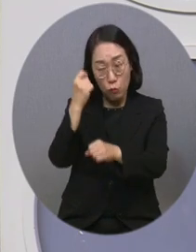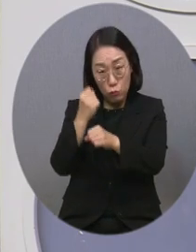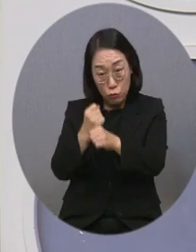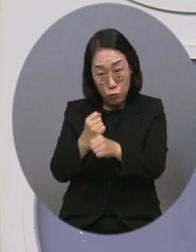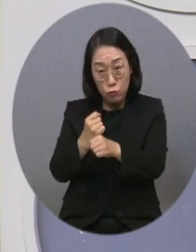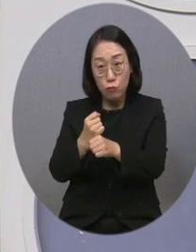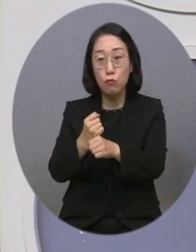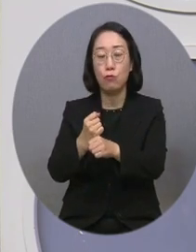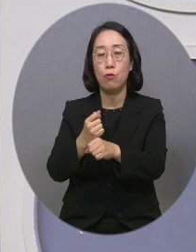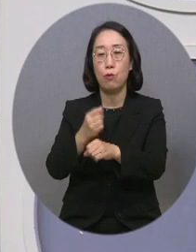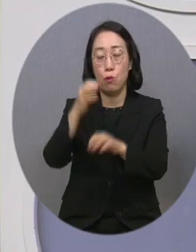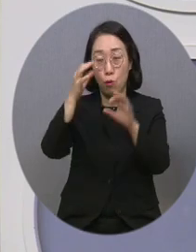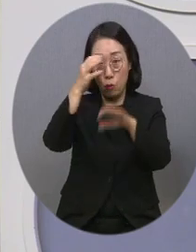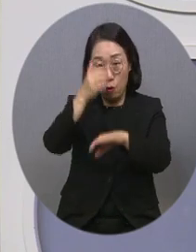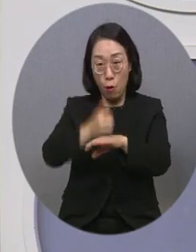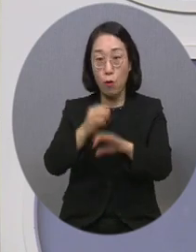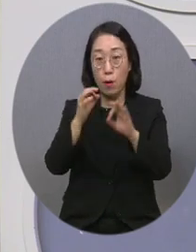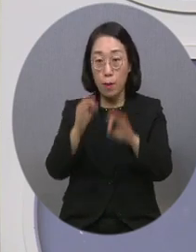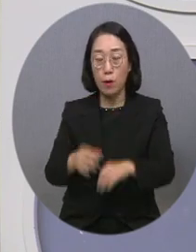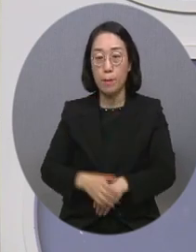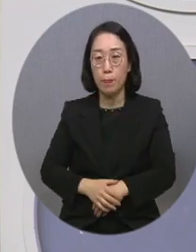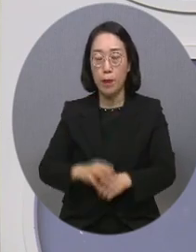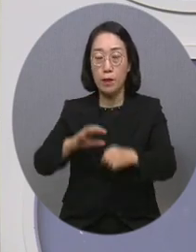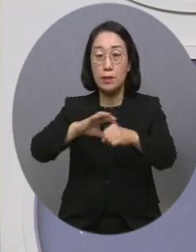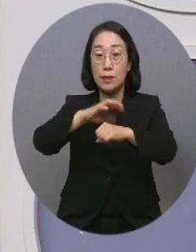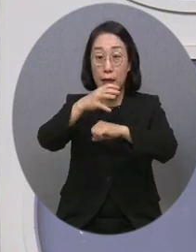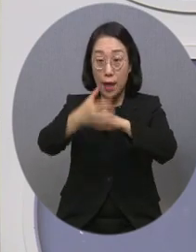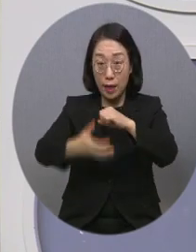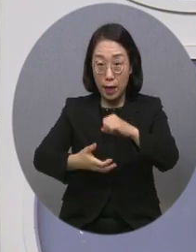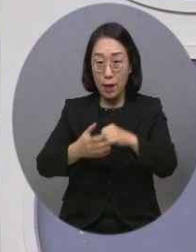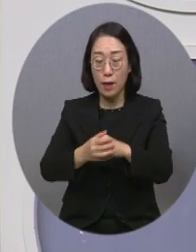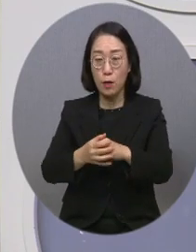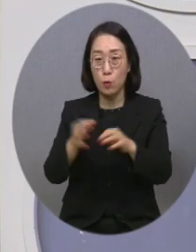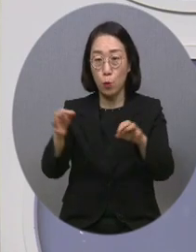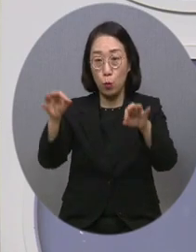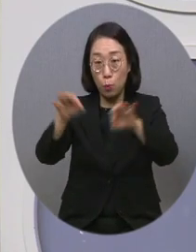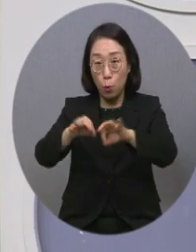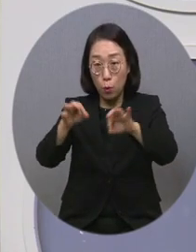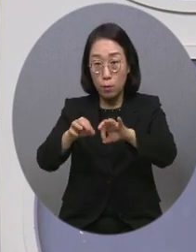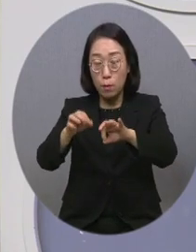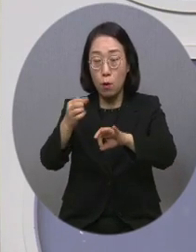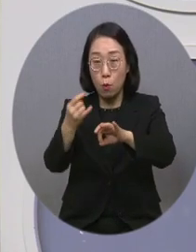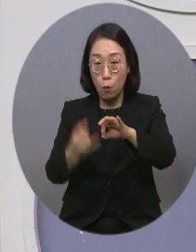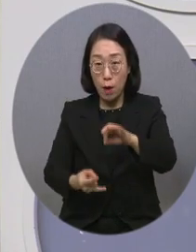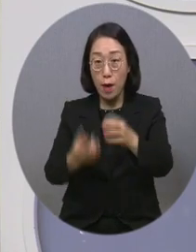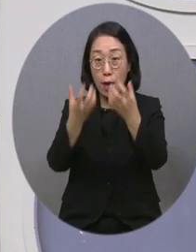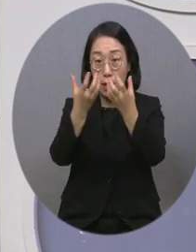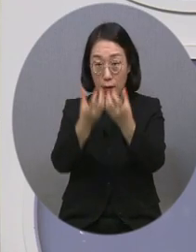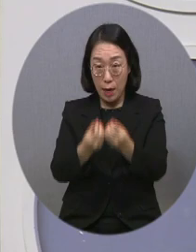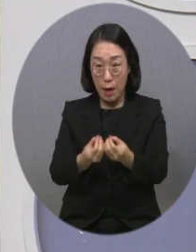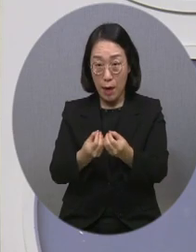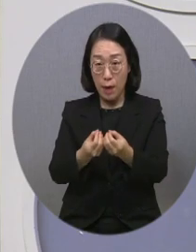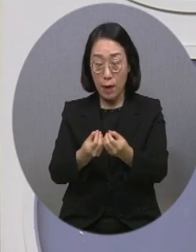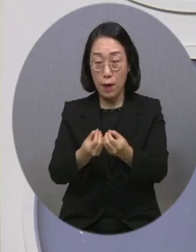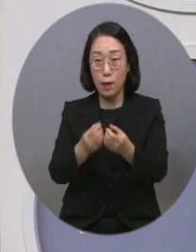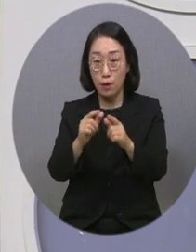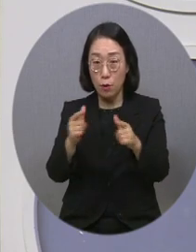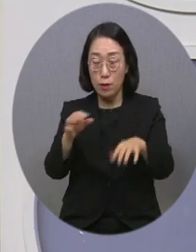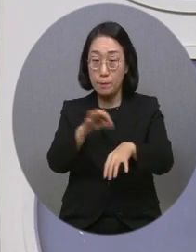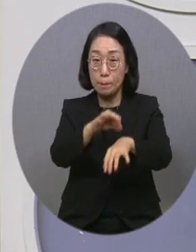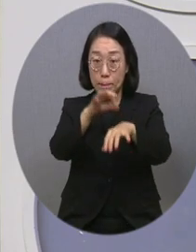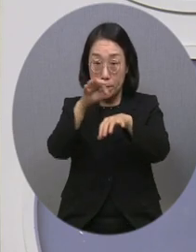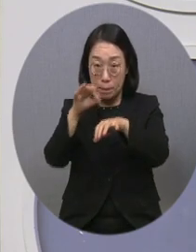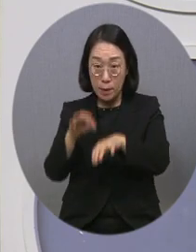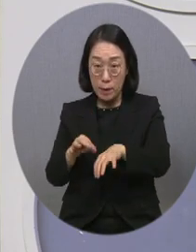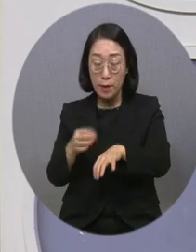보니까 그 세계 공동 모금회의 어떤 사례들을 우리가 이렇게 접하게